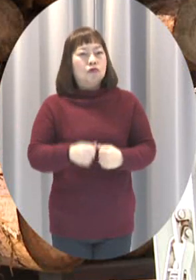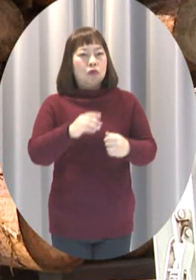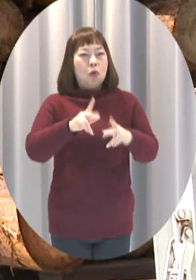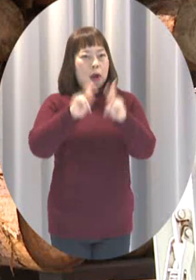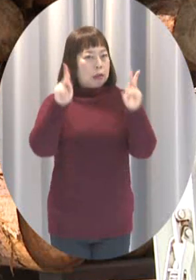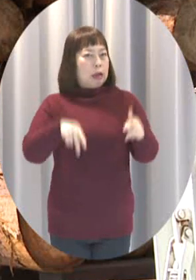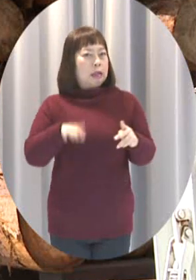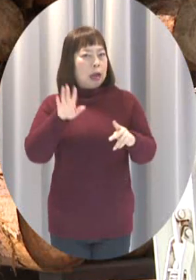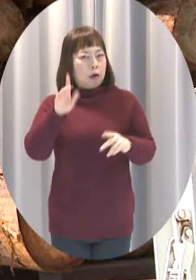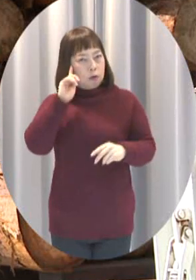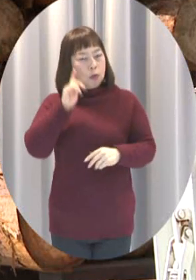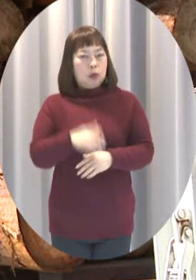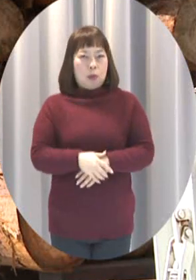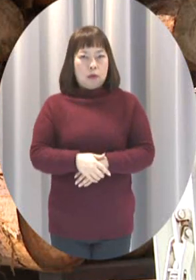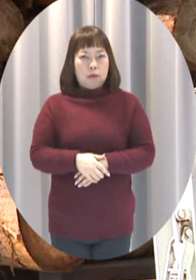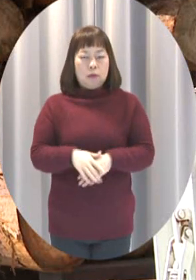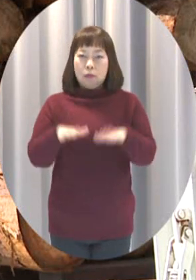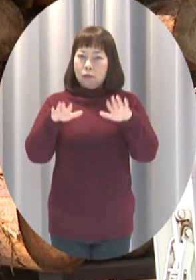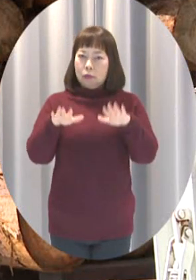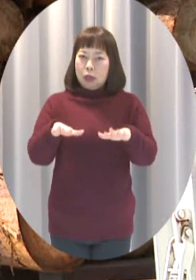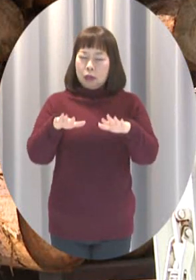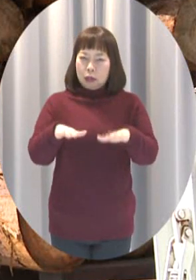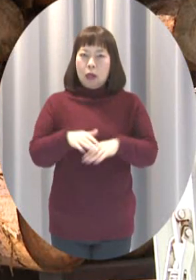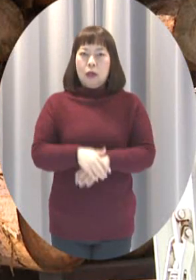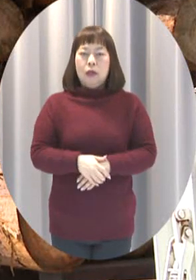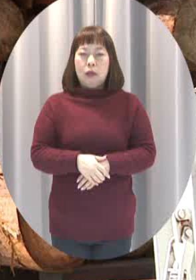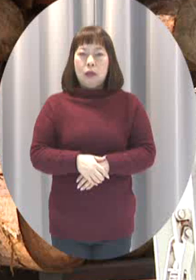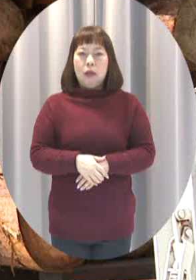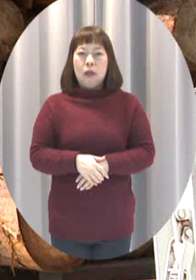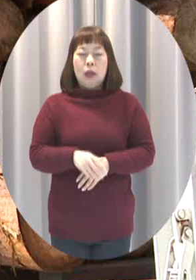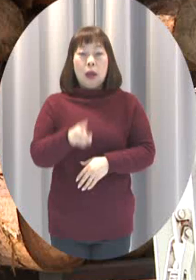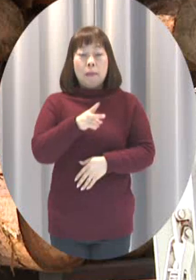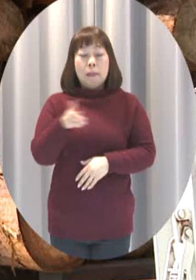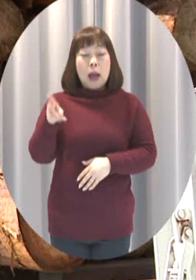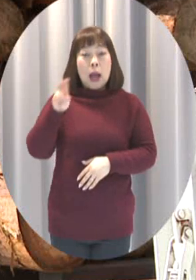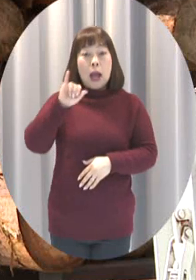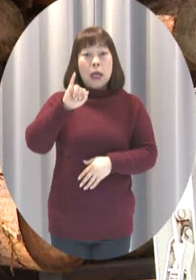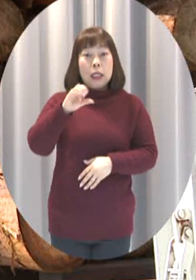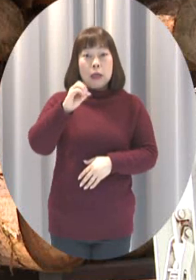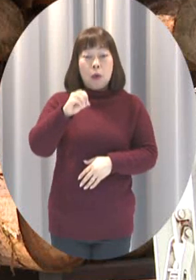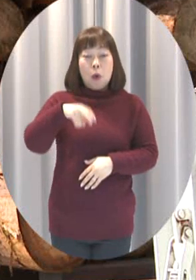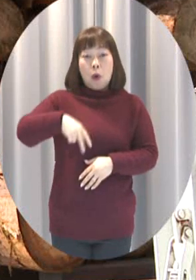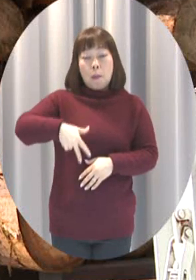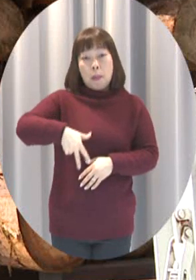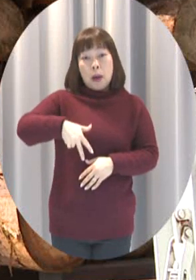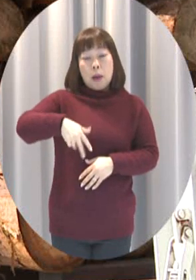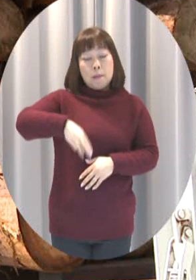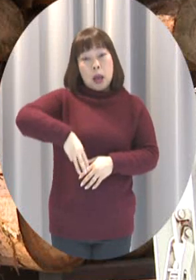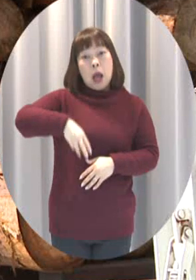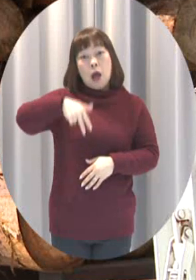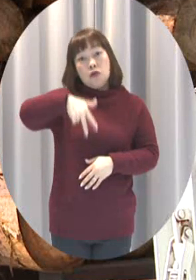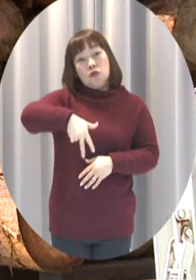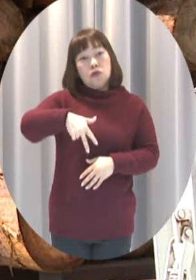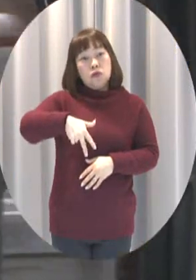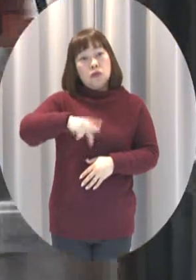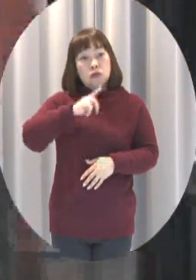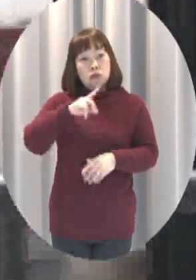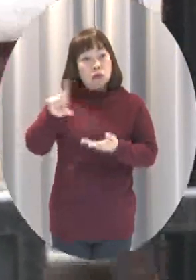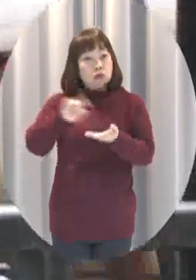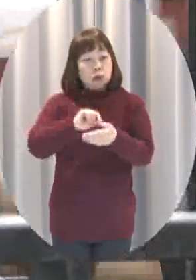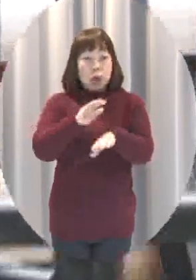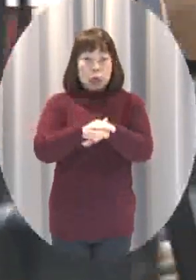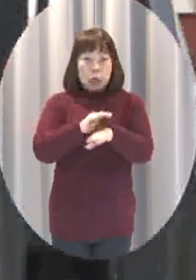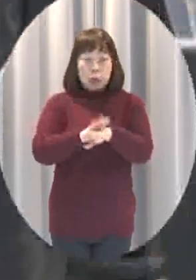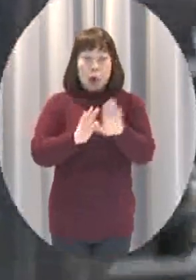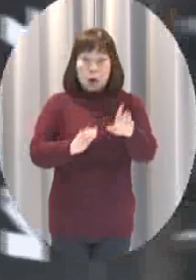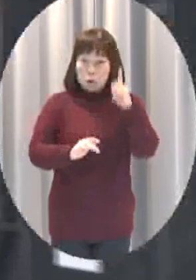。現在バイオマスといったような使い方もありますが、弊